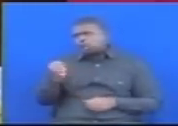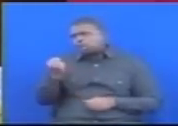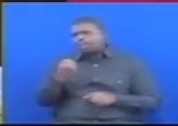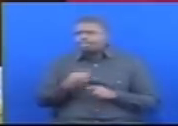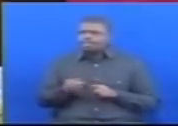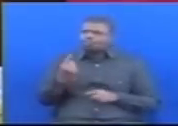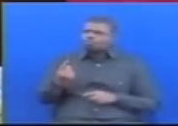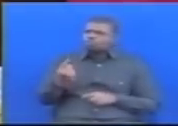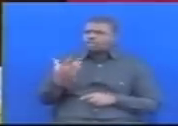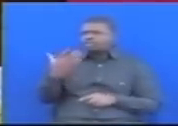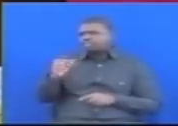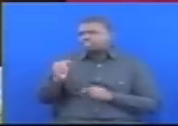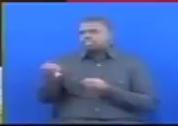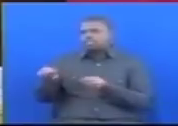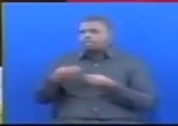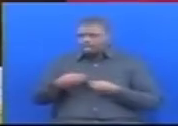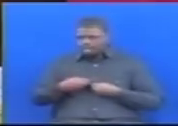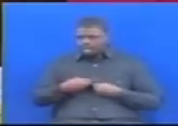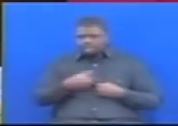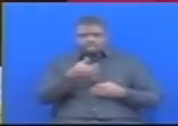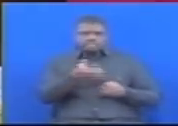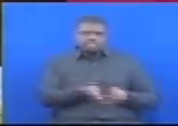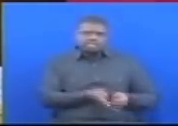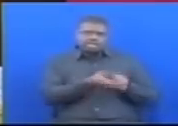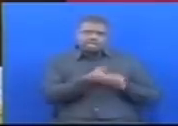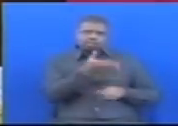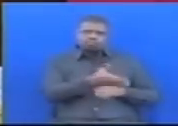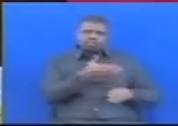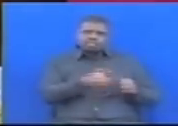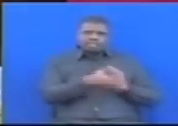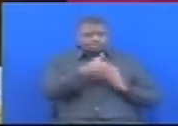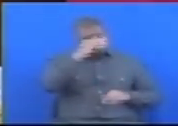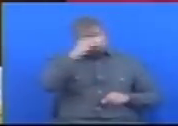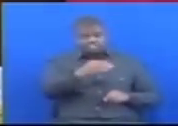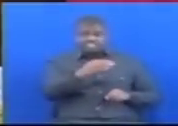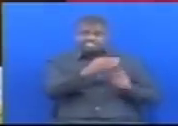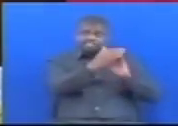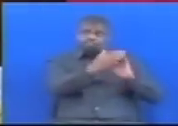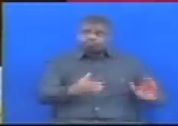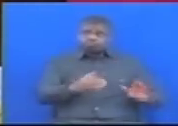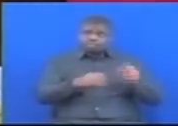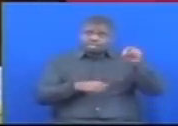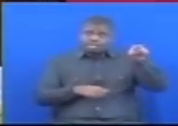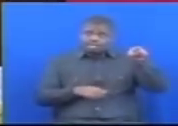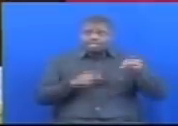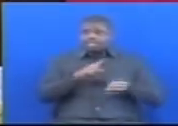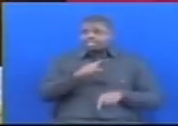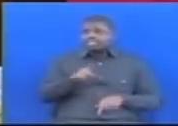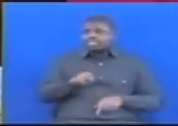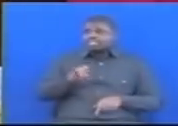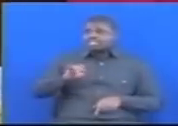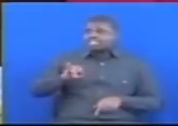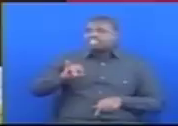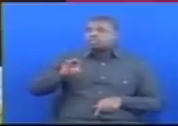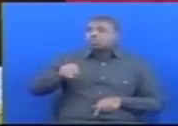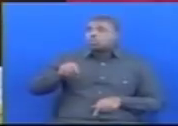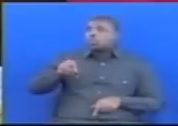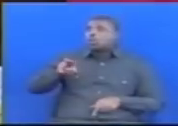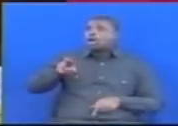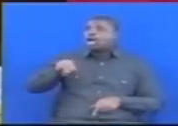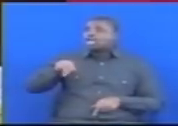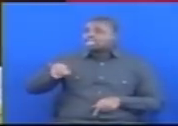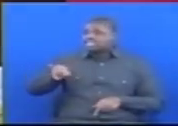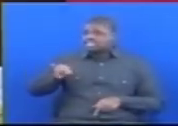150 ambazo zimesaidia kujenga majengo ya polisi katika eneo la Bagara Ziwani na nyumba zinakamilika.